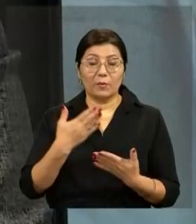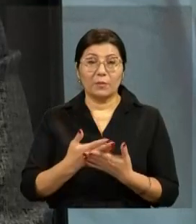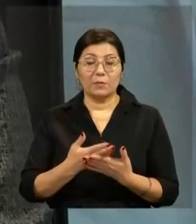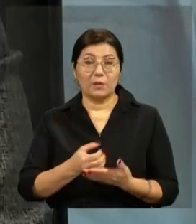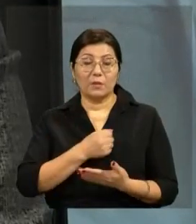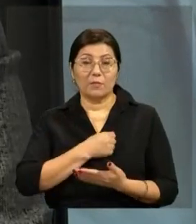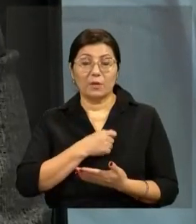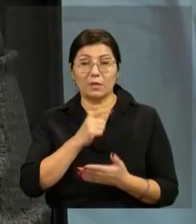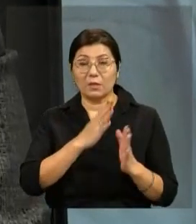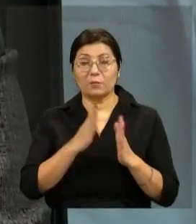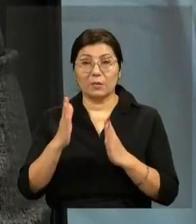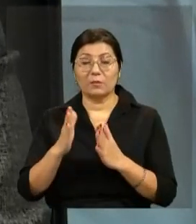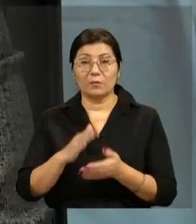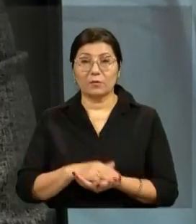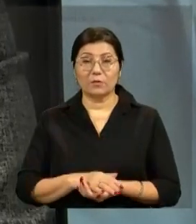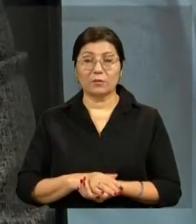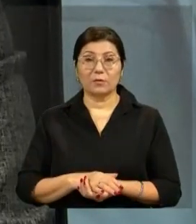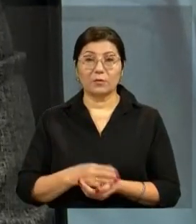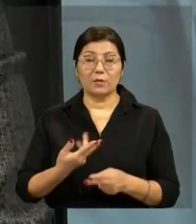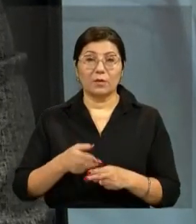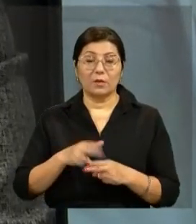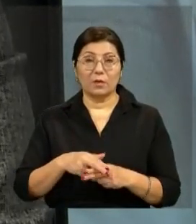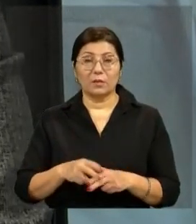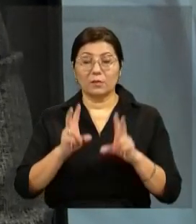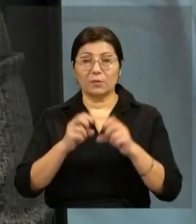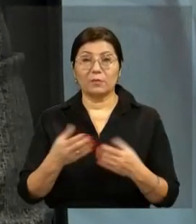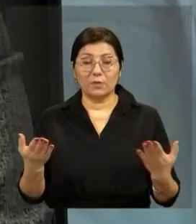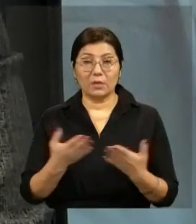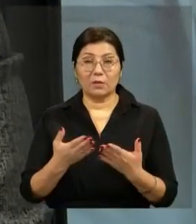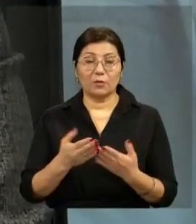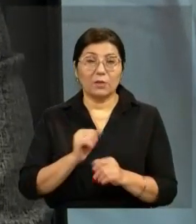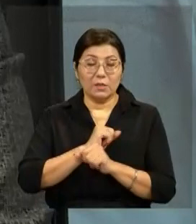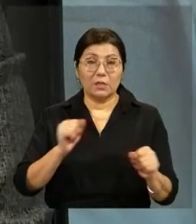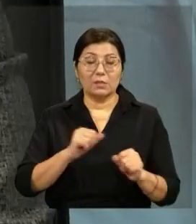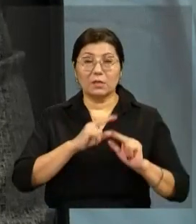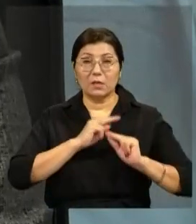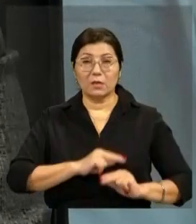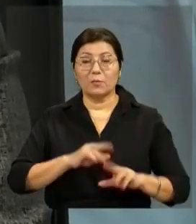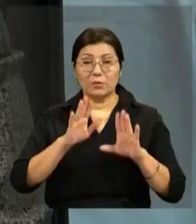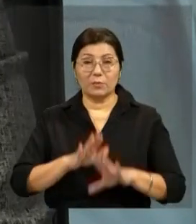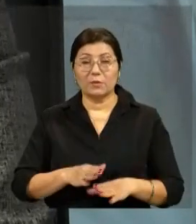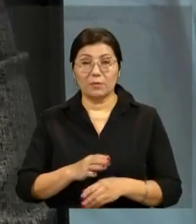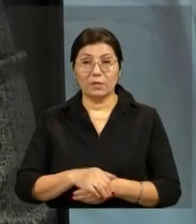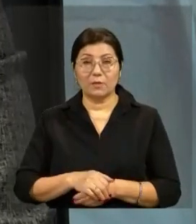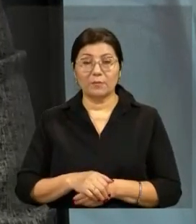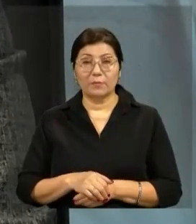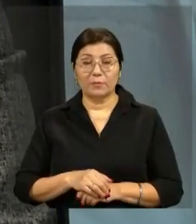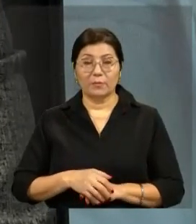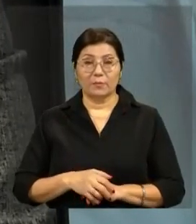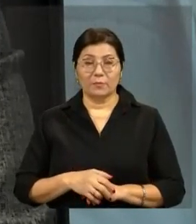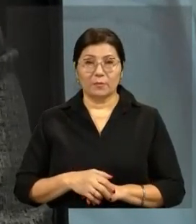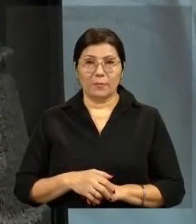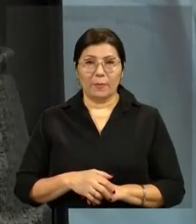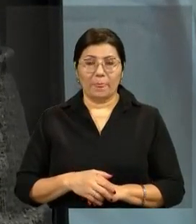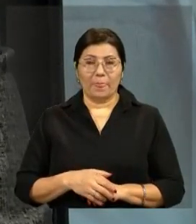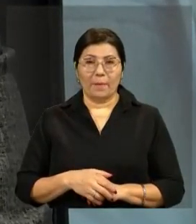военных структурах, да, медицинских учреждениях. Это есть специальность, которой нельзя покидать рабочие места. Да, спасатели, допустим. К